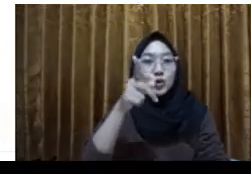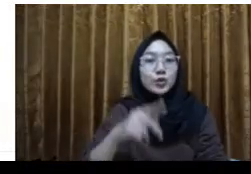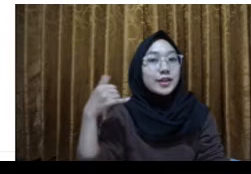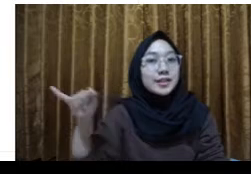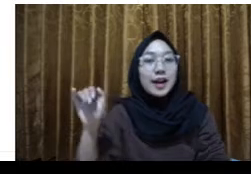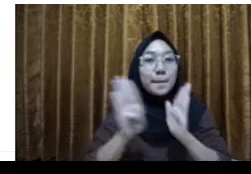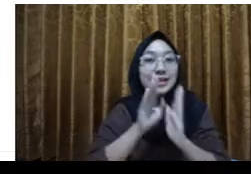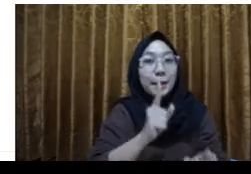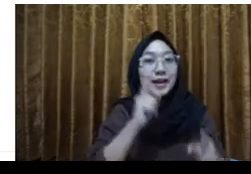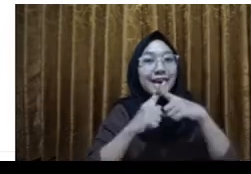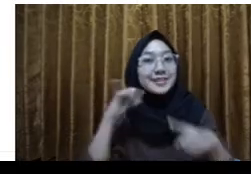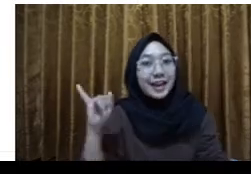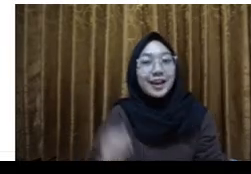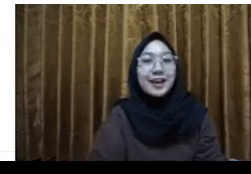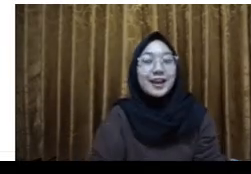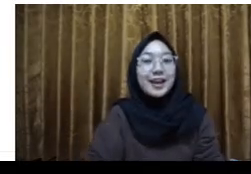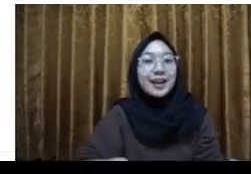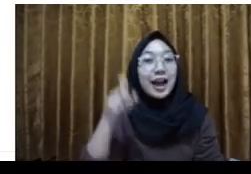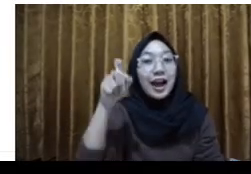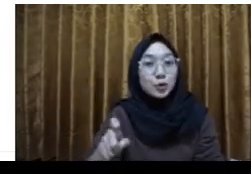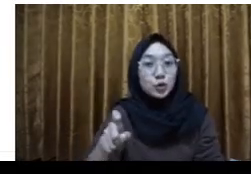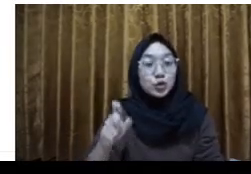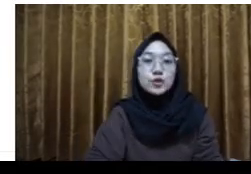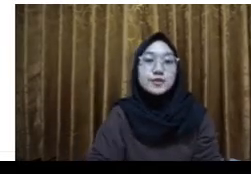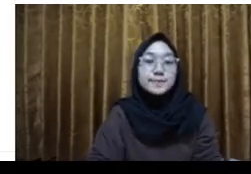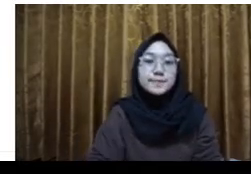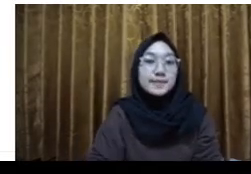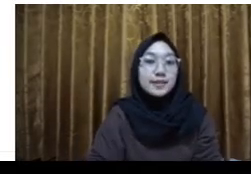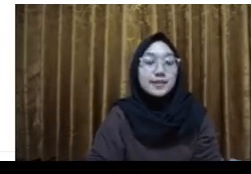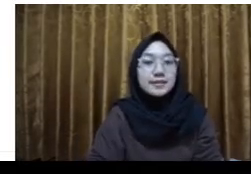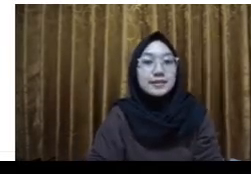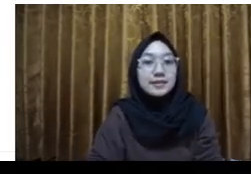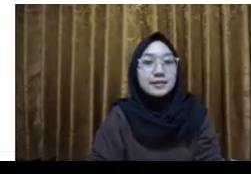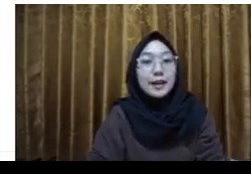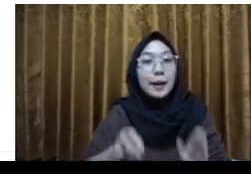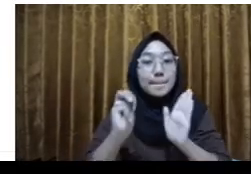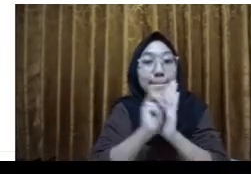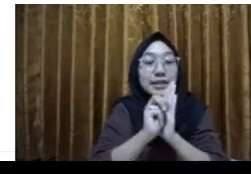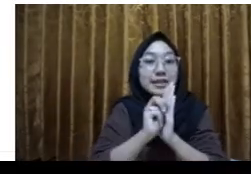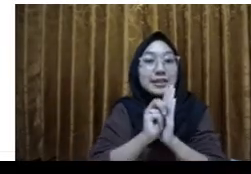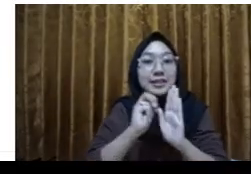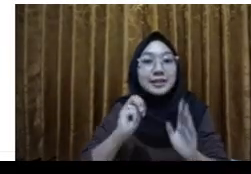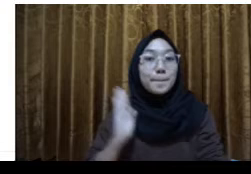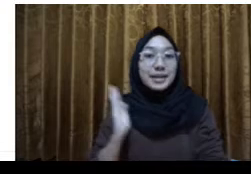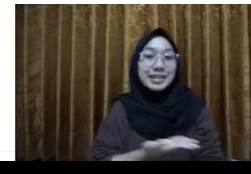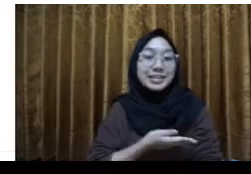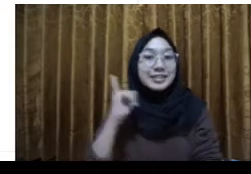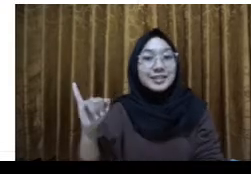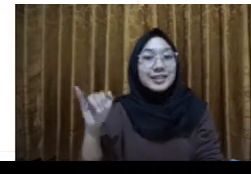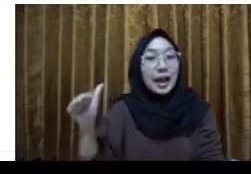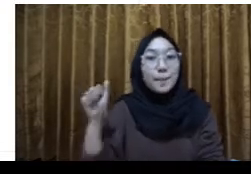Jadi untuk yang pertama kalinya dilakukan, harus teman-teman mendownload atau sudah